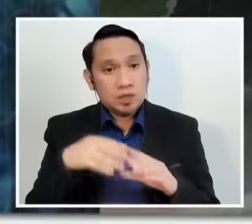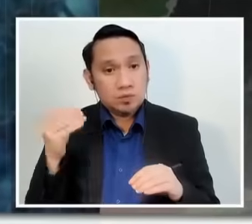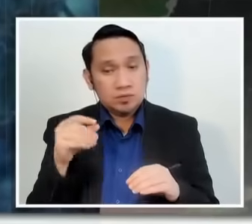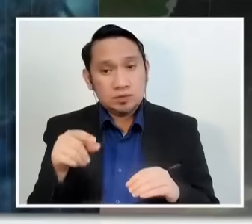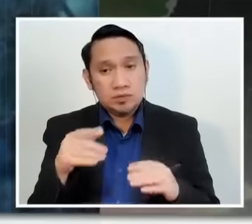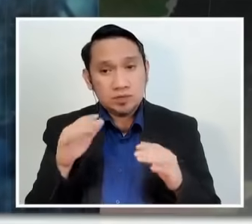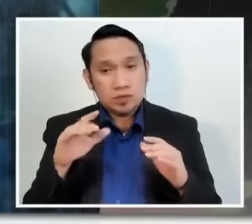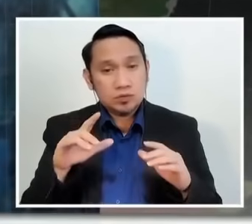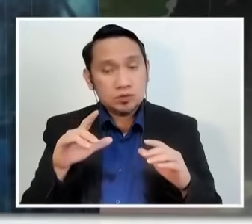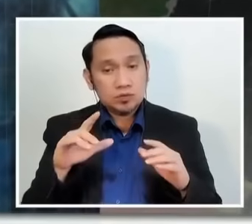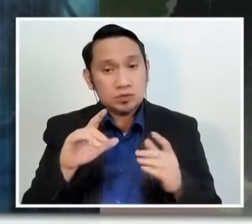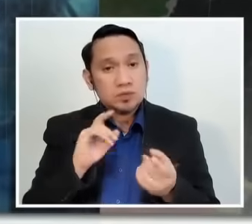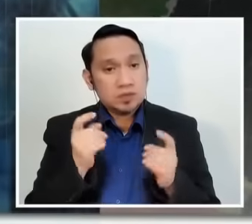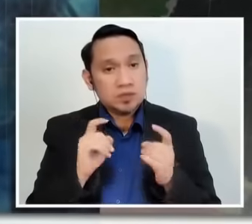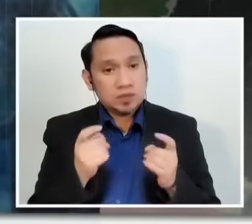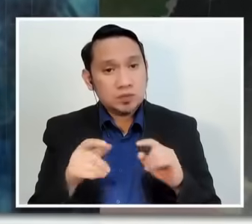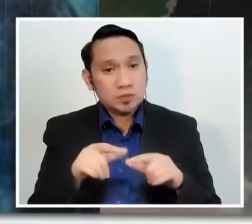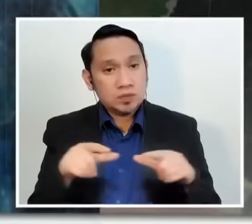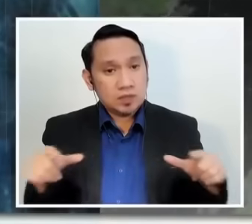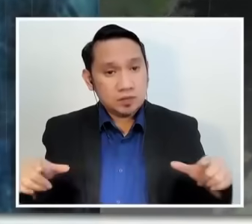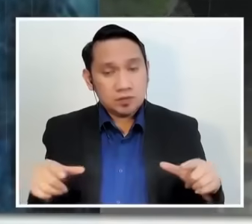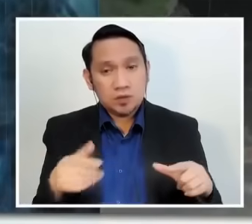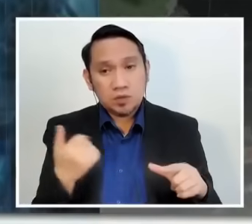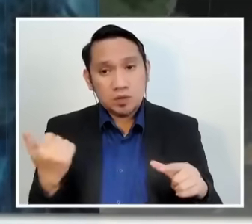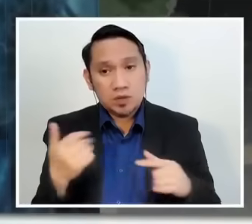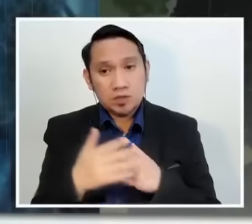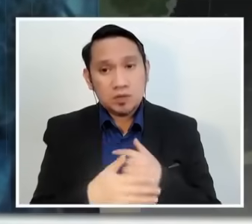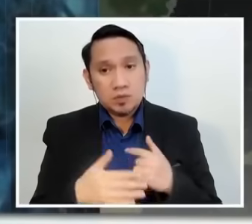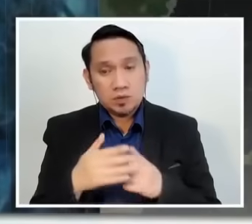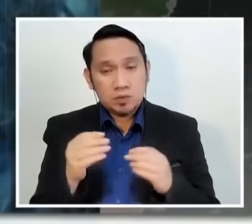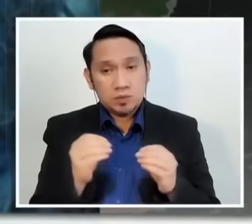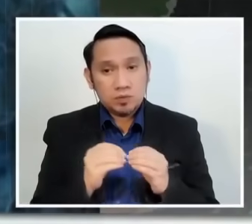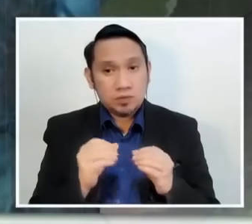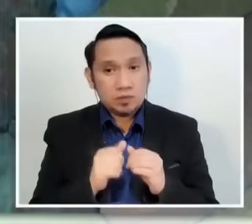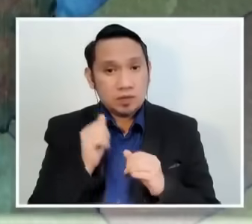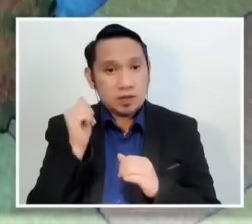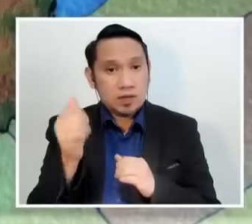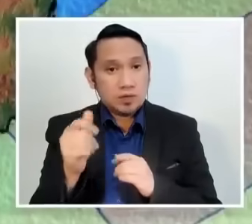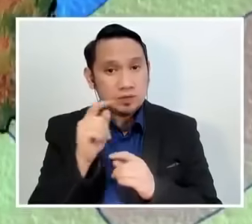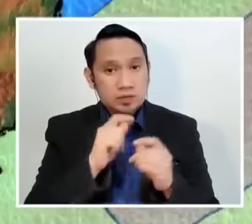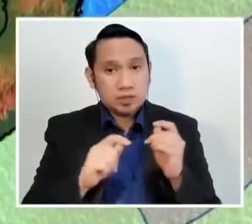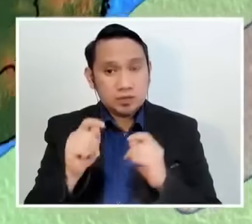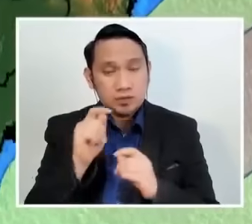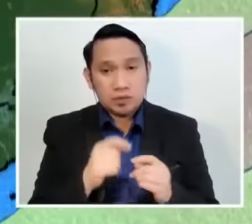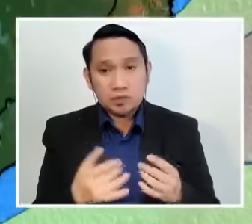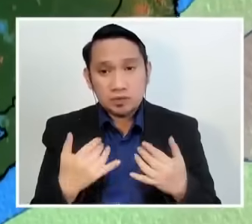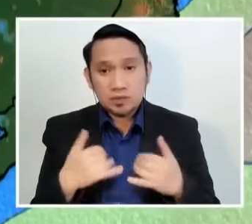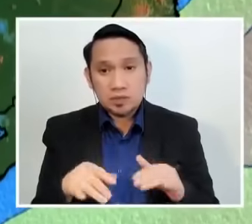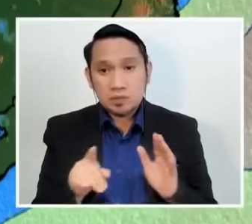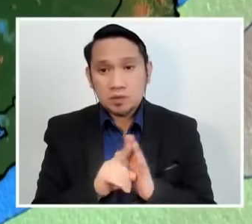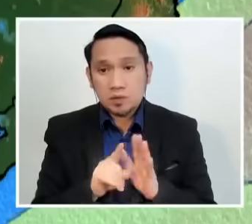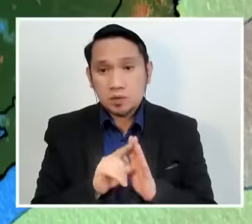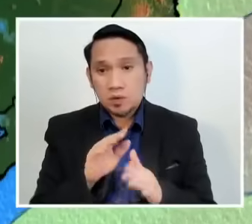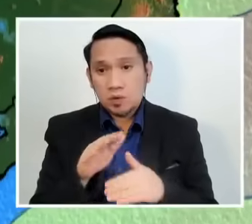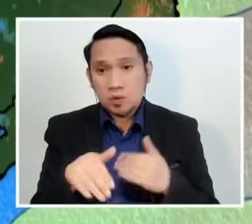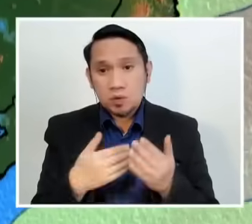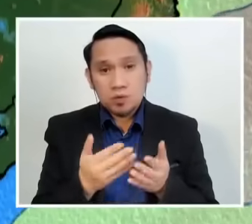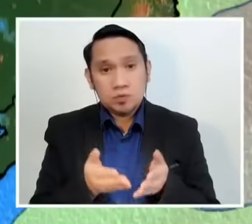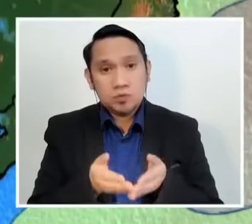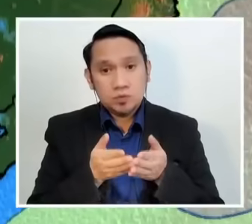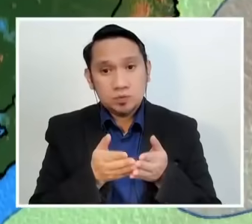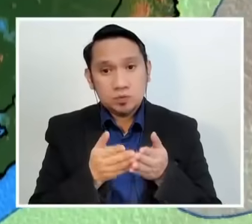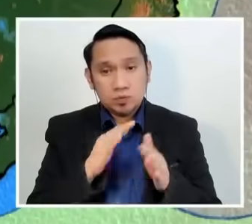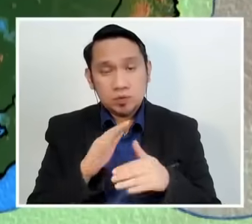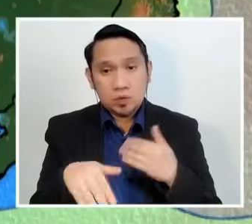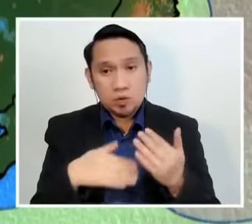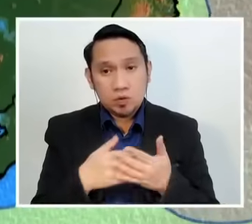ang signals sa ilang lugar dito kapag lumayo pa ang bagyo. Samantala, bawal pa rin po maglayag ang lahat ng sasakyang pandagat sa mga lugar